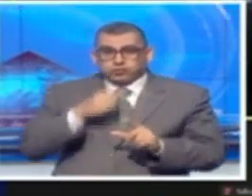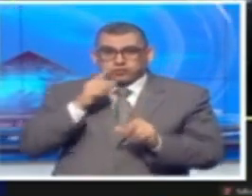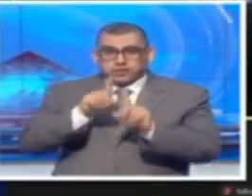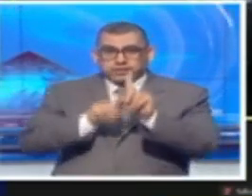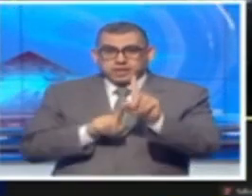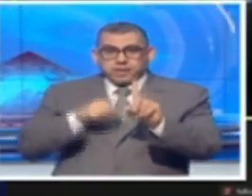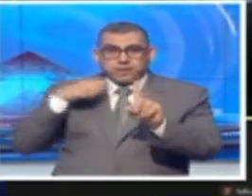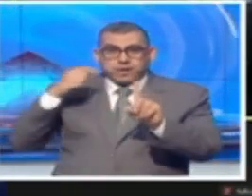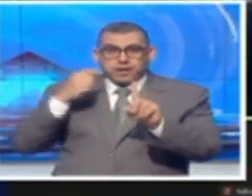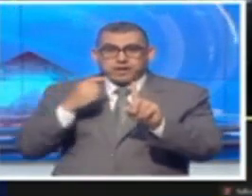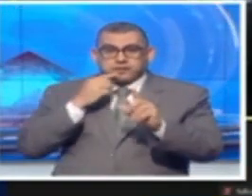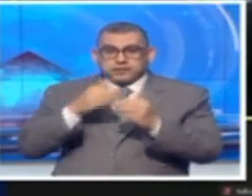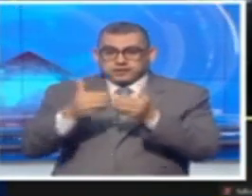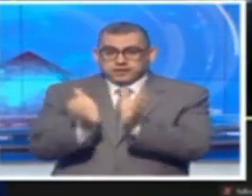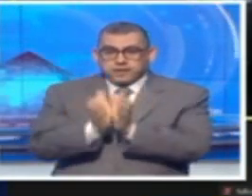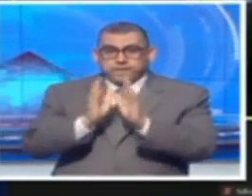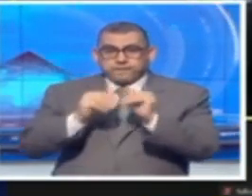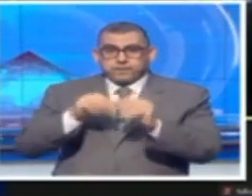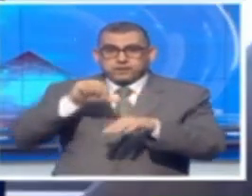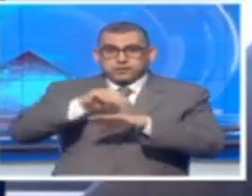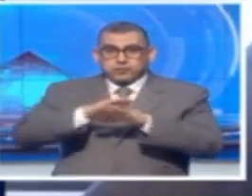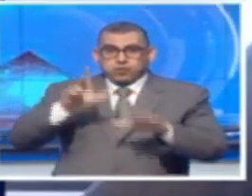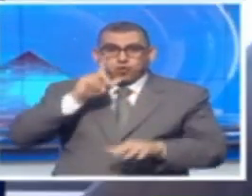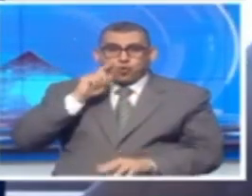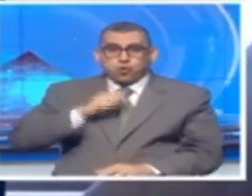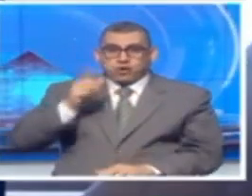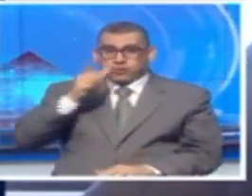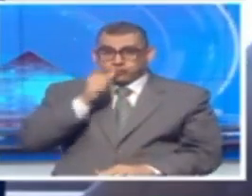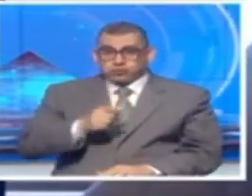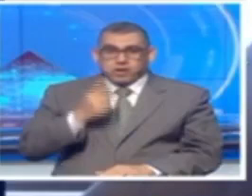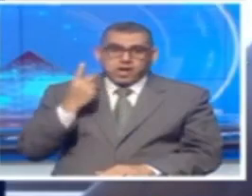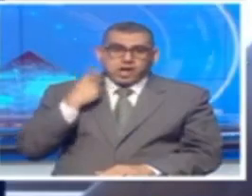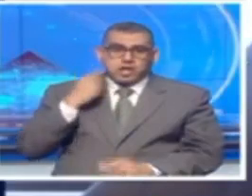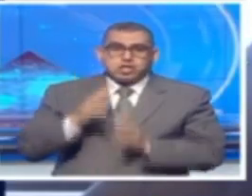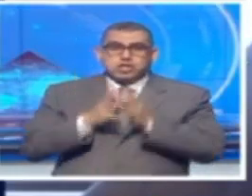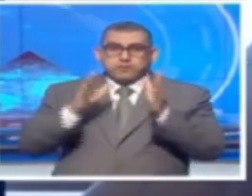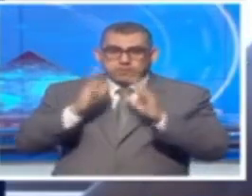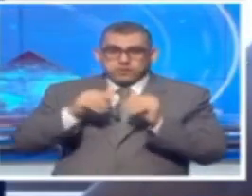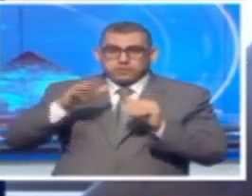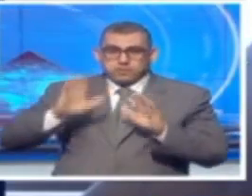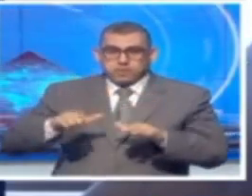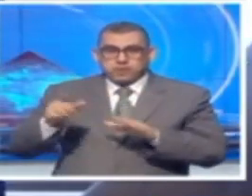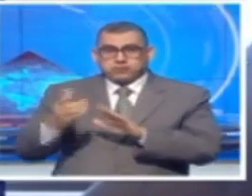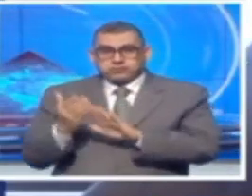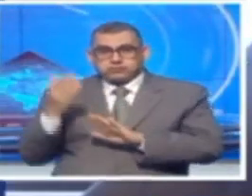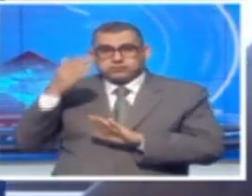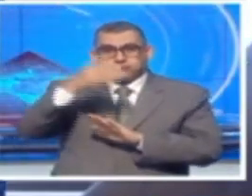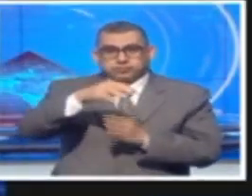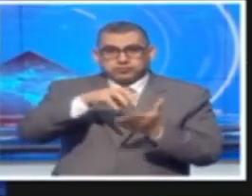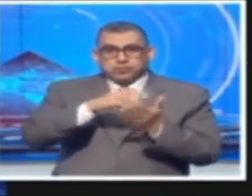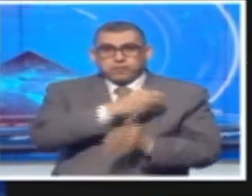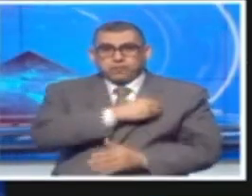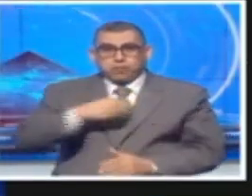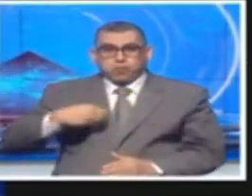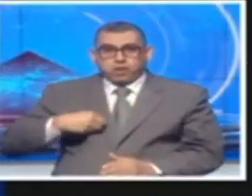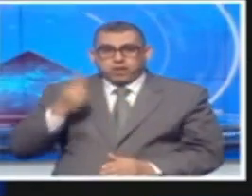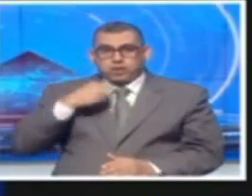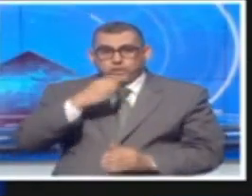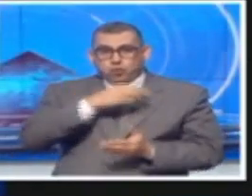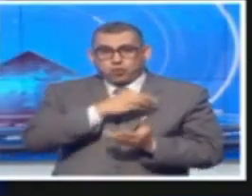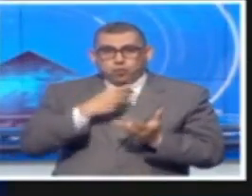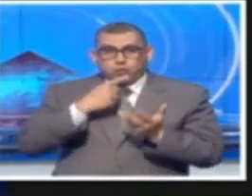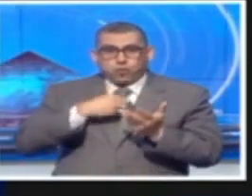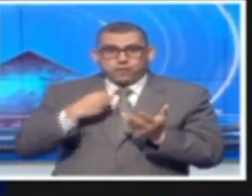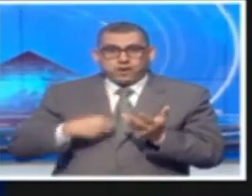السعيد نائب رئيس الجالية المصرية بأوكرانيا أن هناك عددا كبيرا من المصريين توجهوا إلى دول بولندا